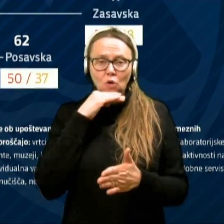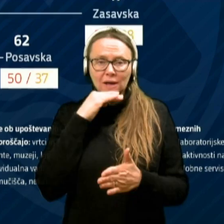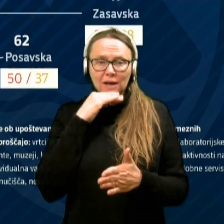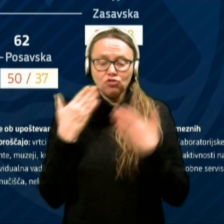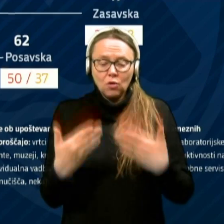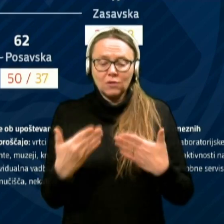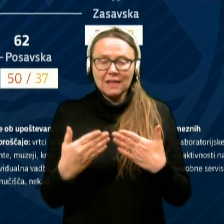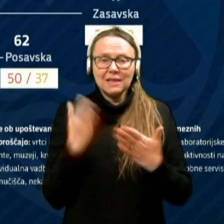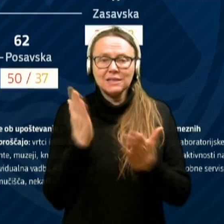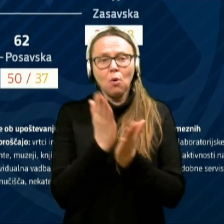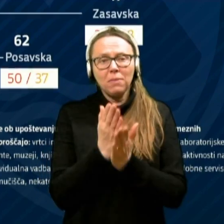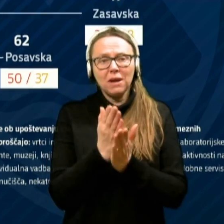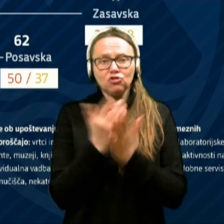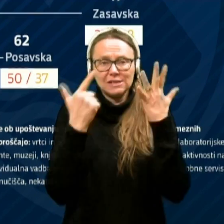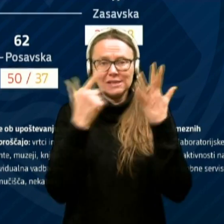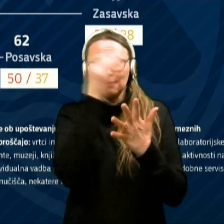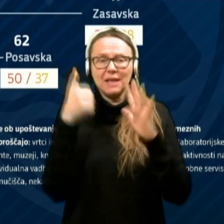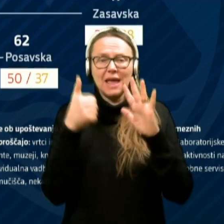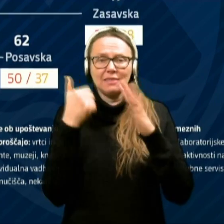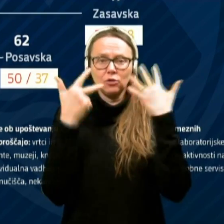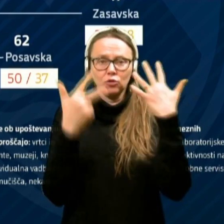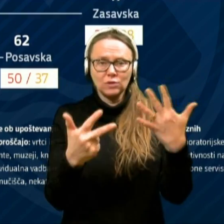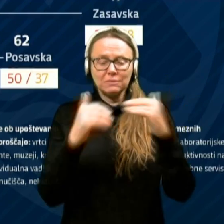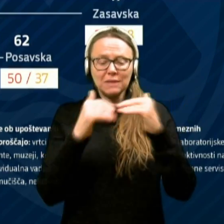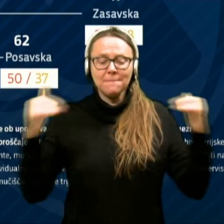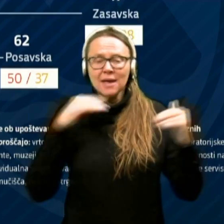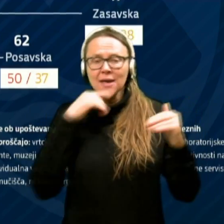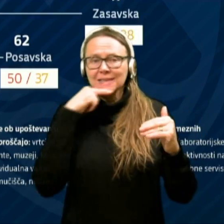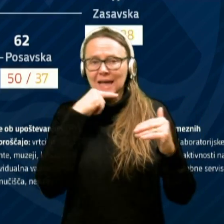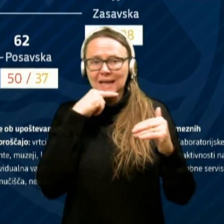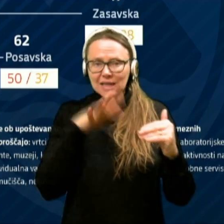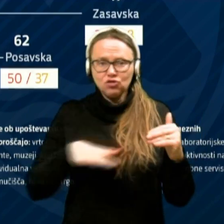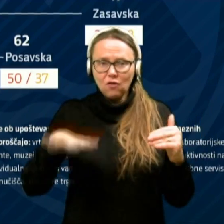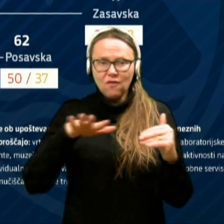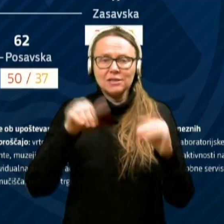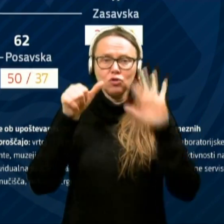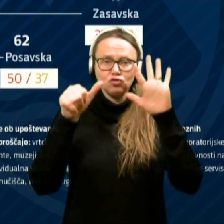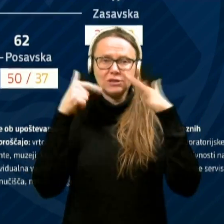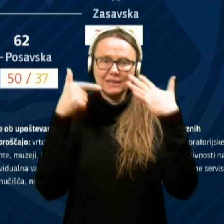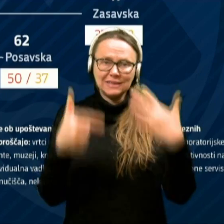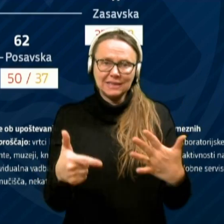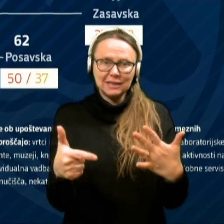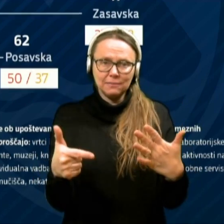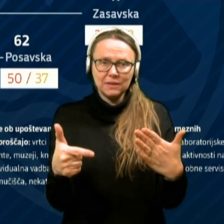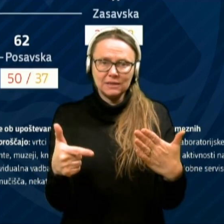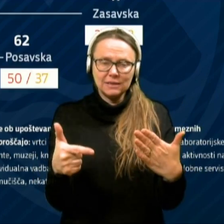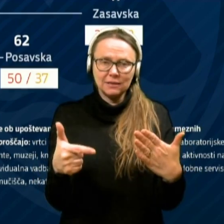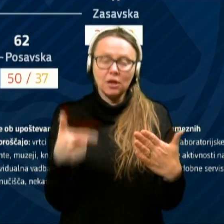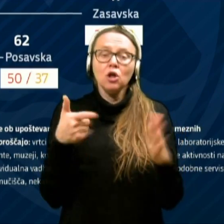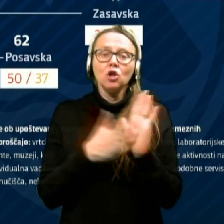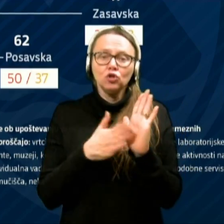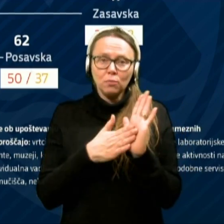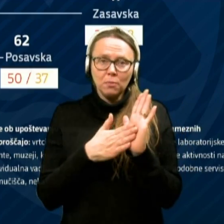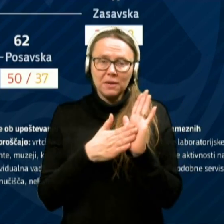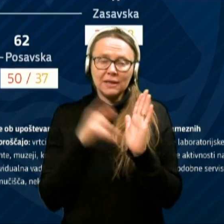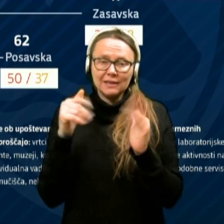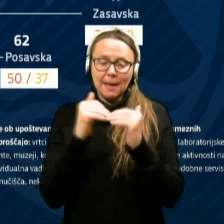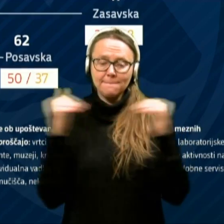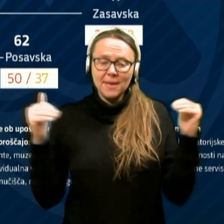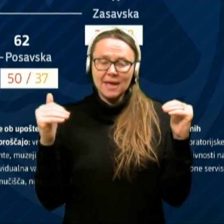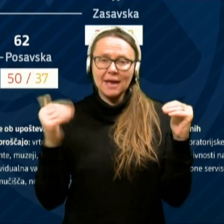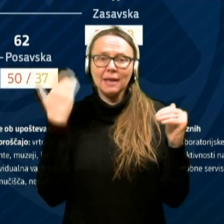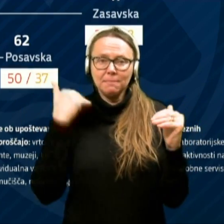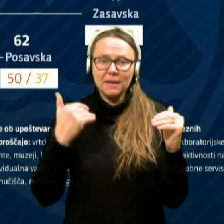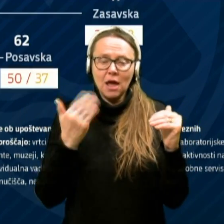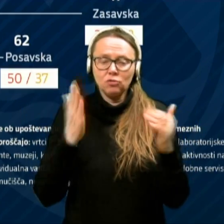znaša 81, meja za rdečo fazo je 76, se pravi, ta meja je